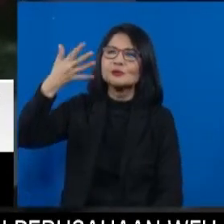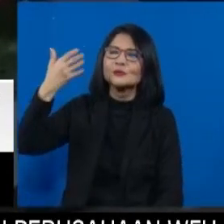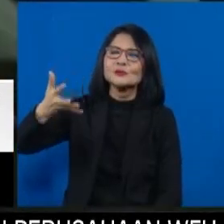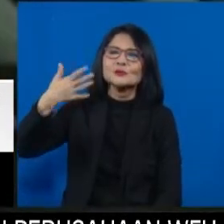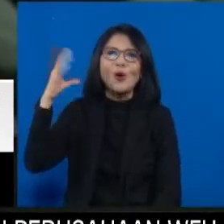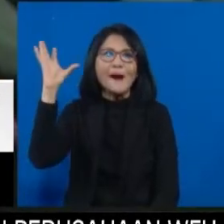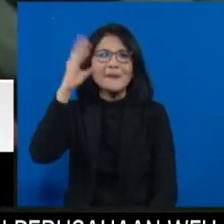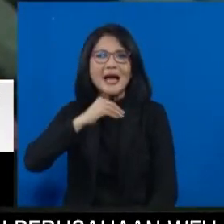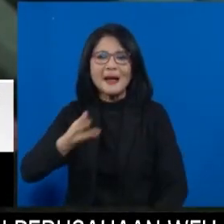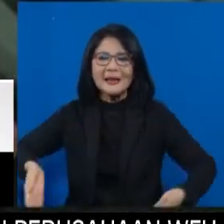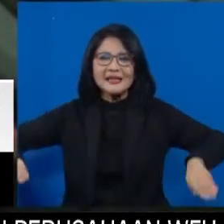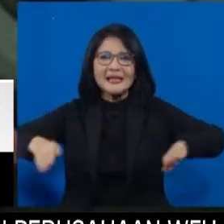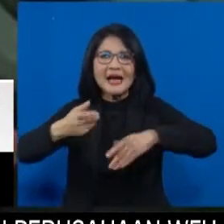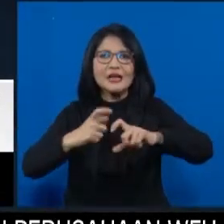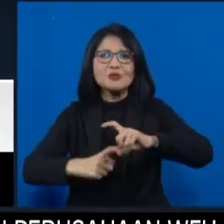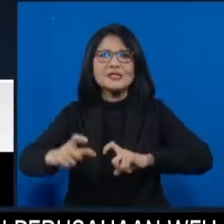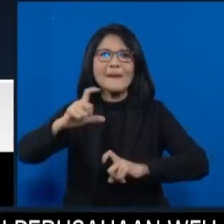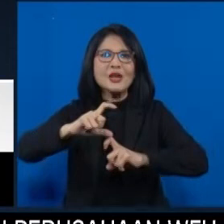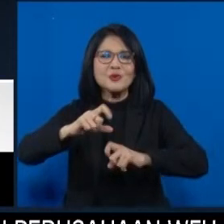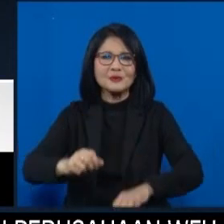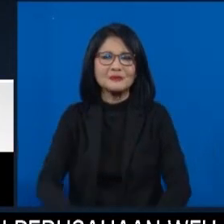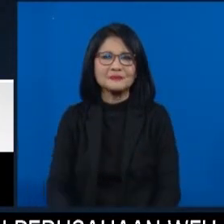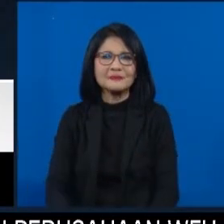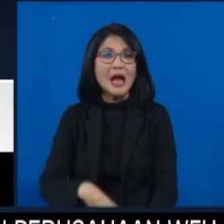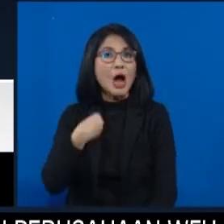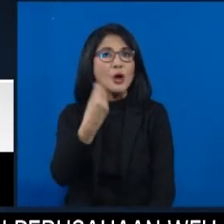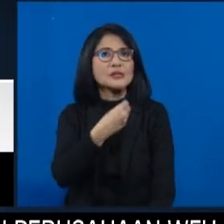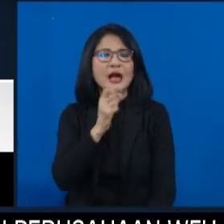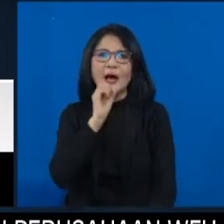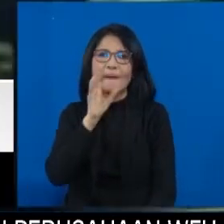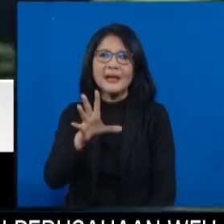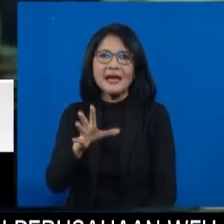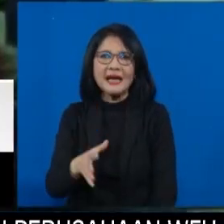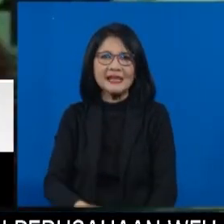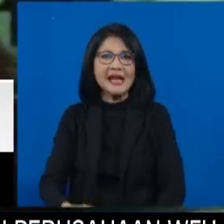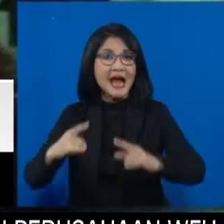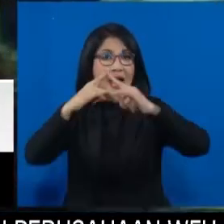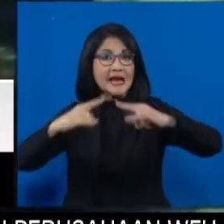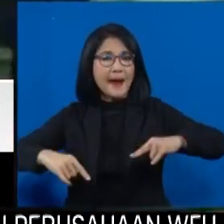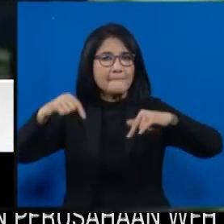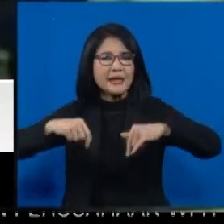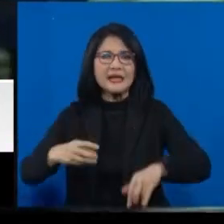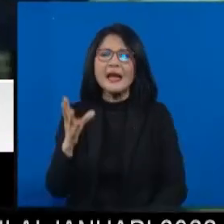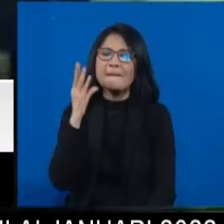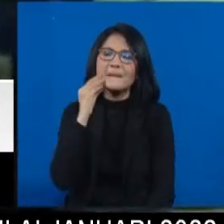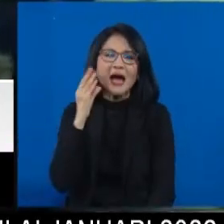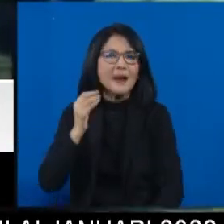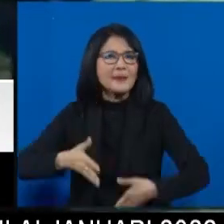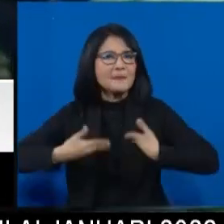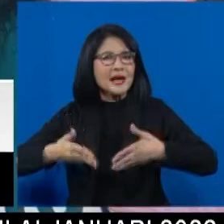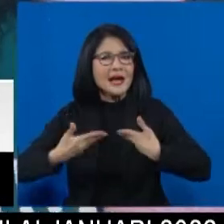Gunung Semeru bersama keluarga. Para wisatawan mengaku camping di tepi kolam bersama keluarga memberi pengalaman yang